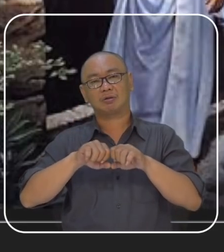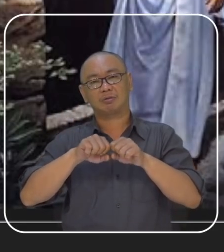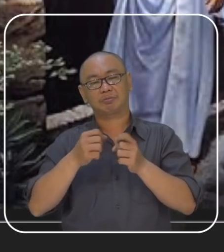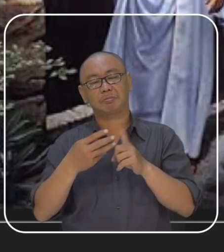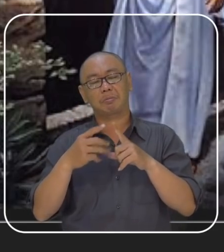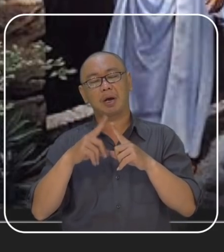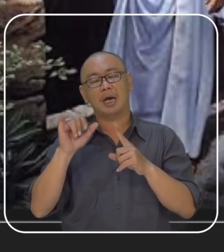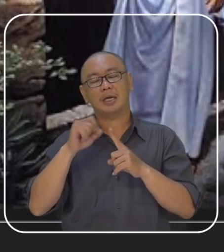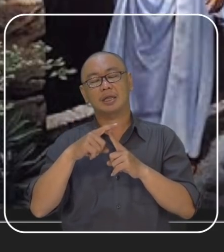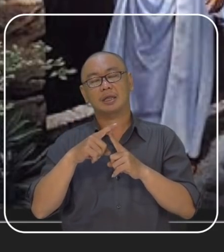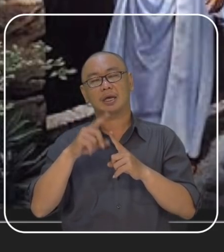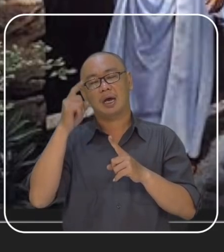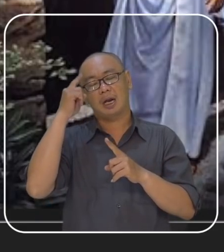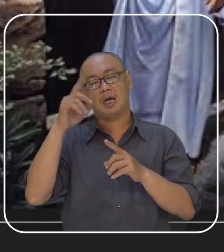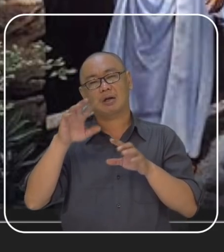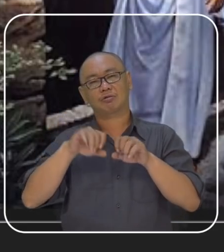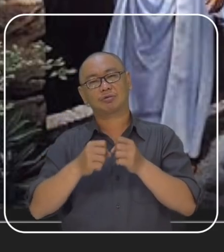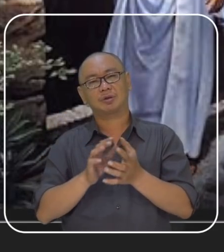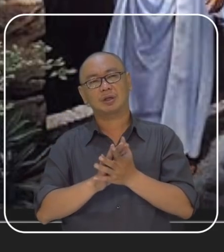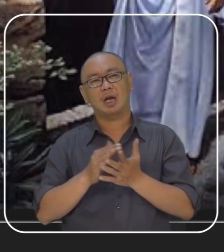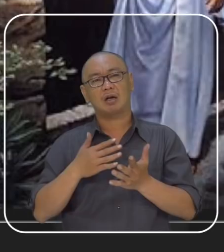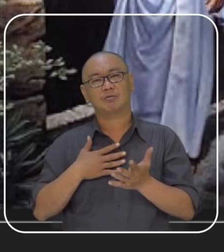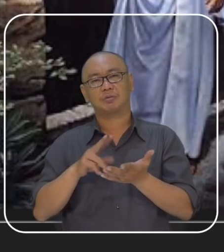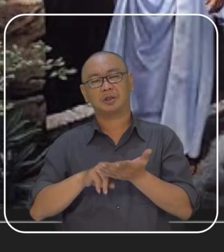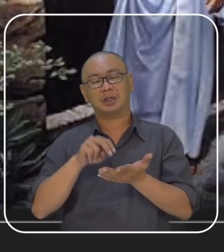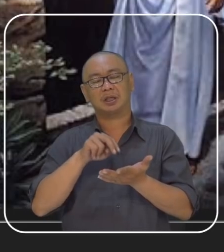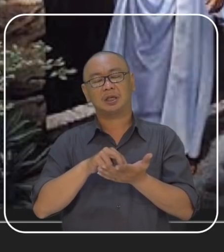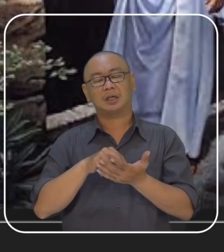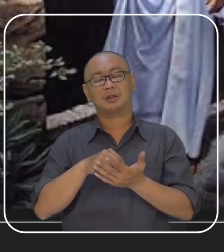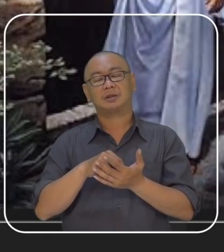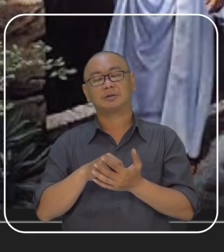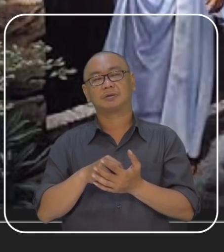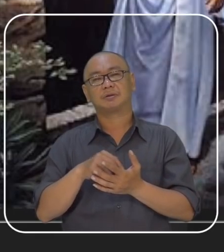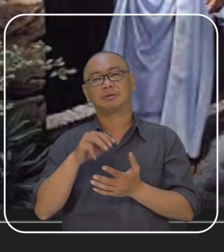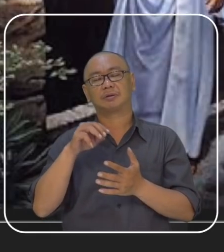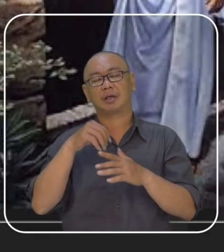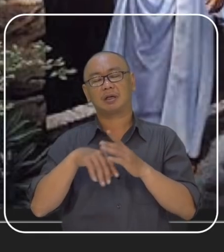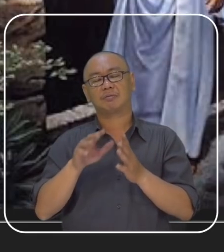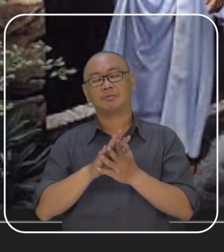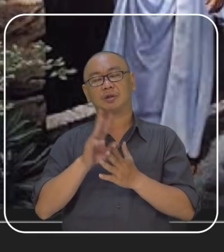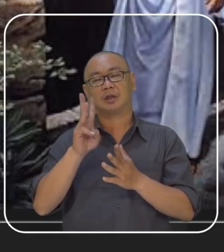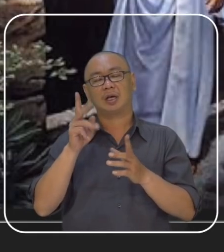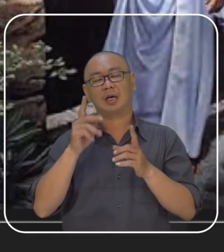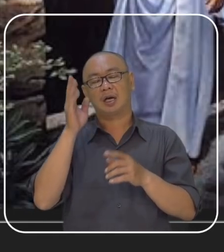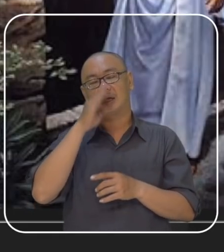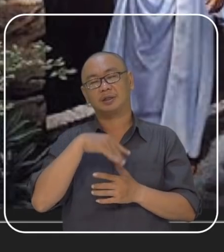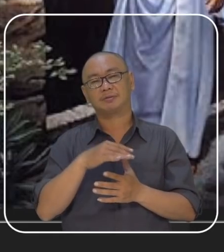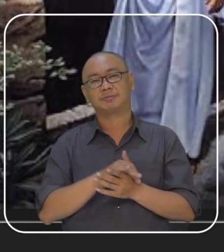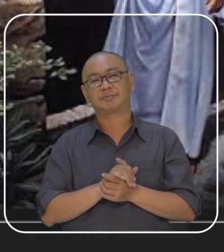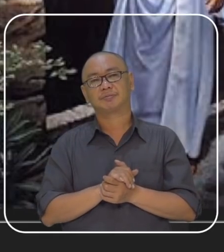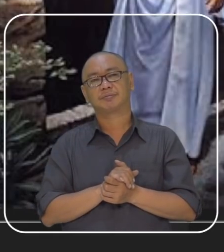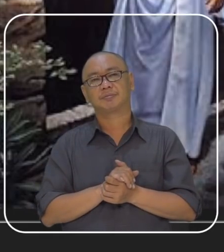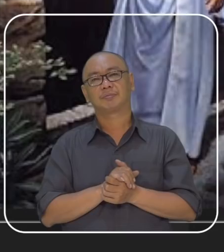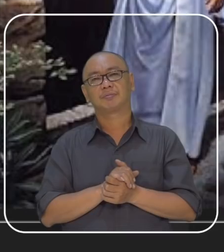kembali. Tentu perkataan Yesus ini tidak bermaksud untuk merombak bangunan Bait Allah secara